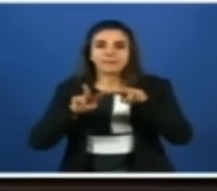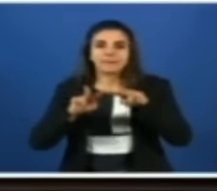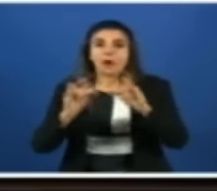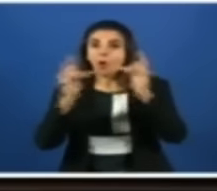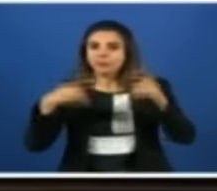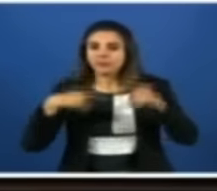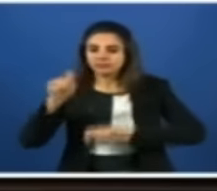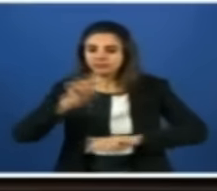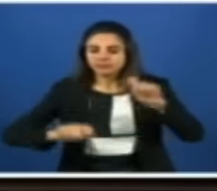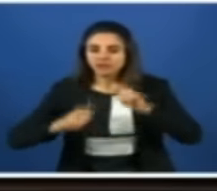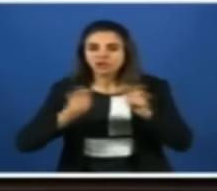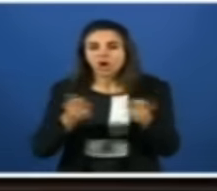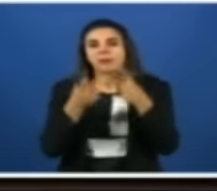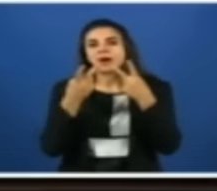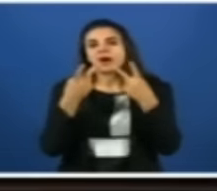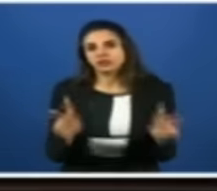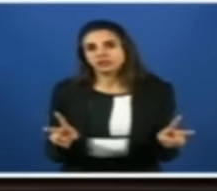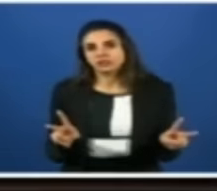da yetmedi.